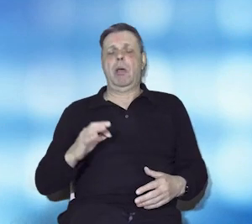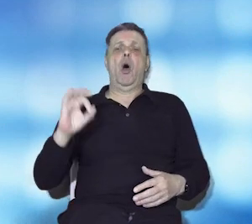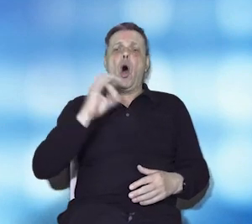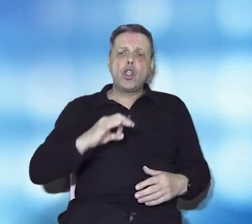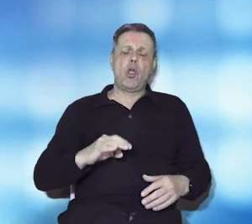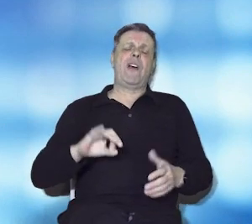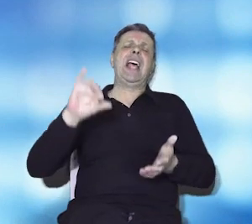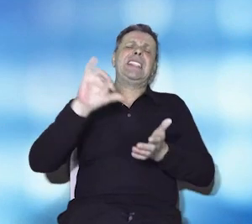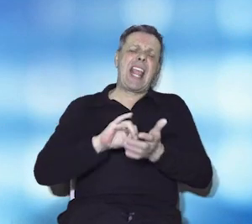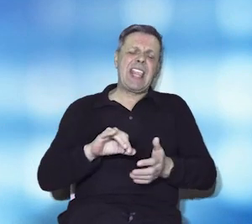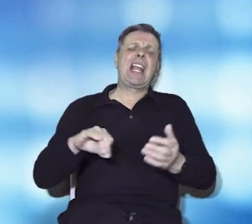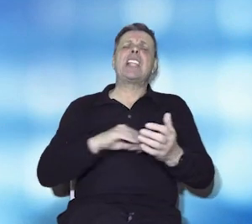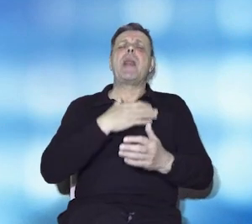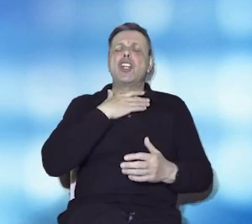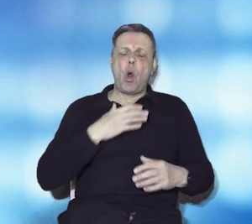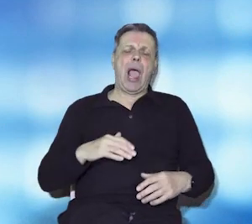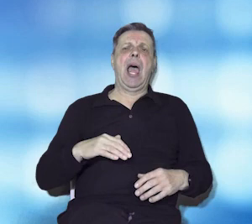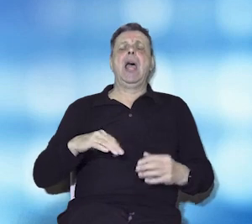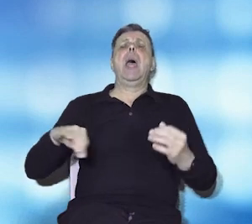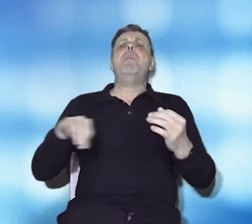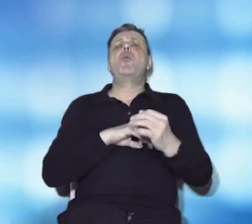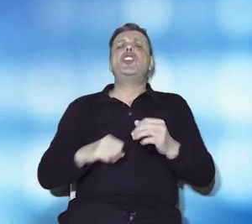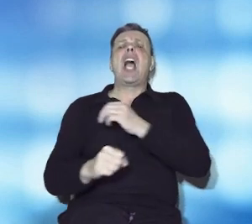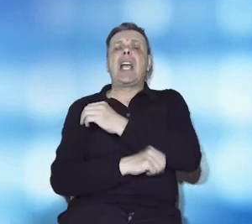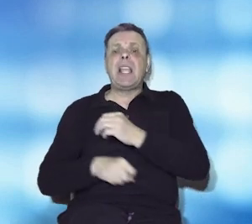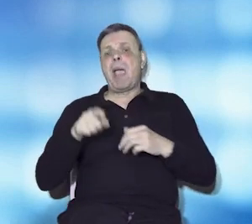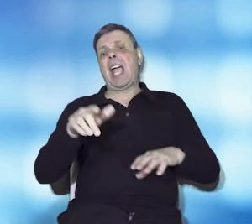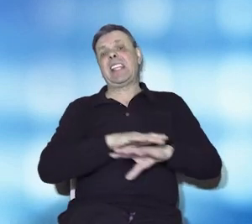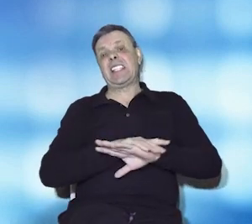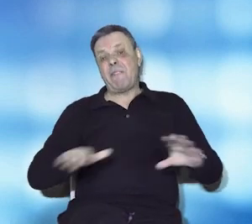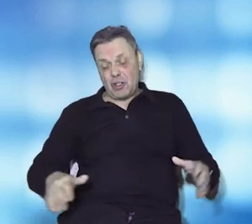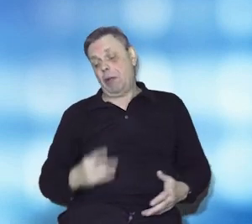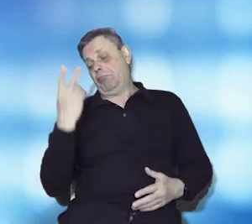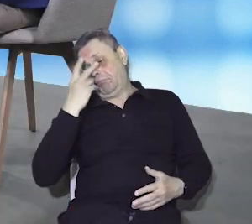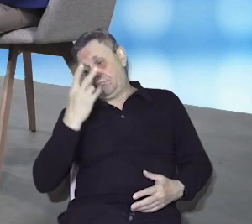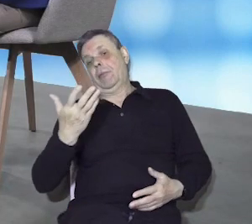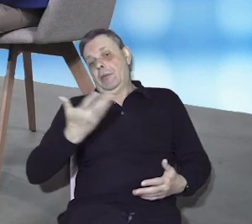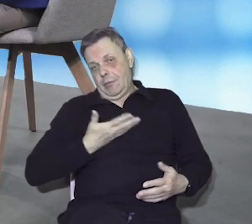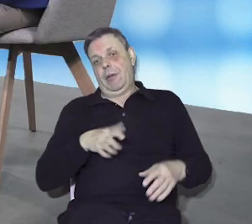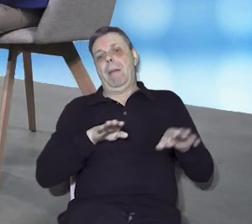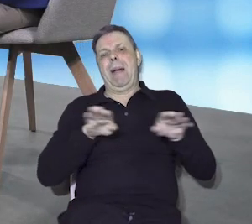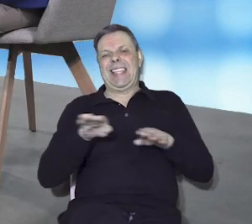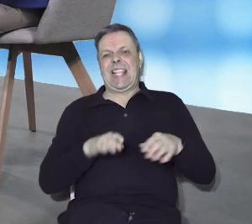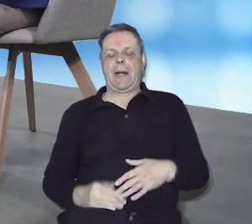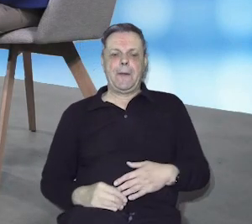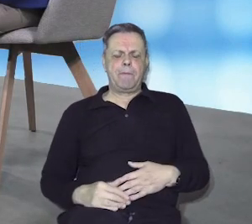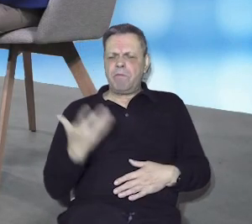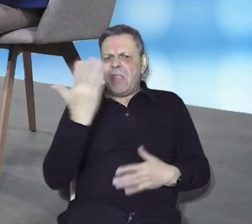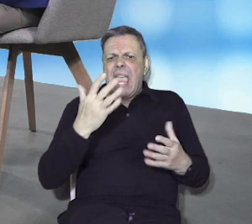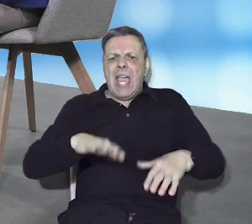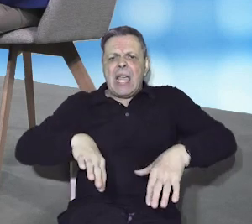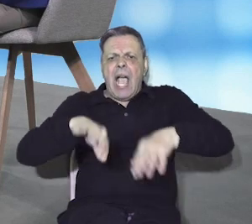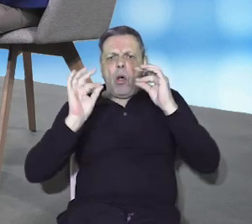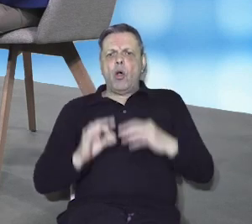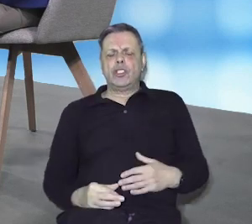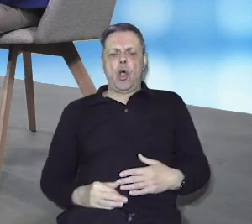muzičku akademiju. I kad završite to, onda ste magistar glazbe. Kako ste otkrili,